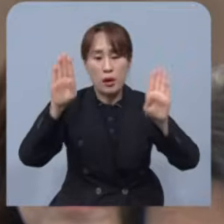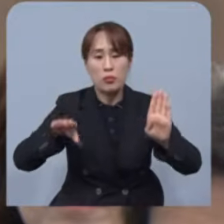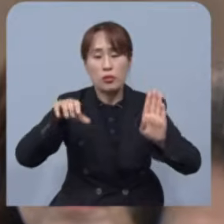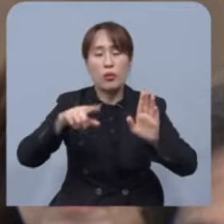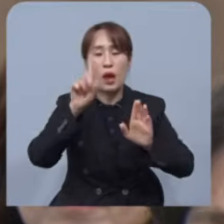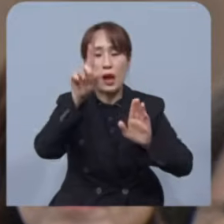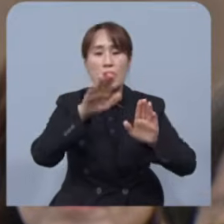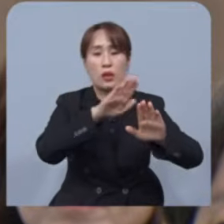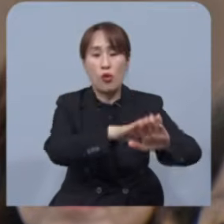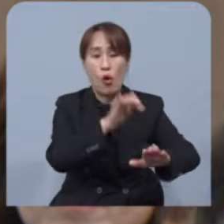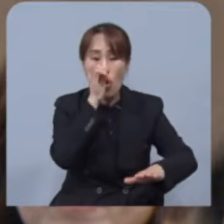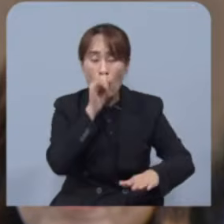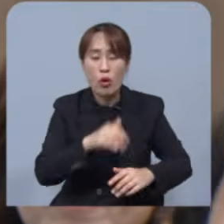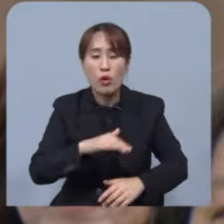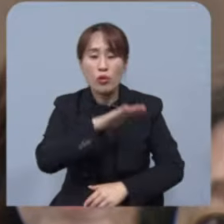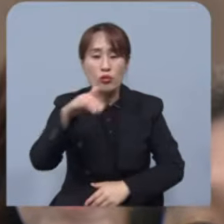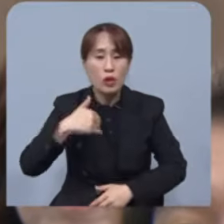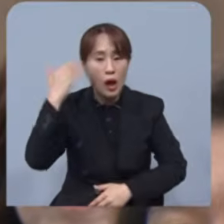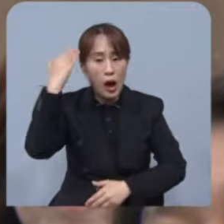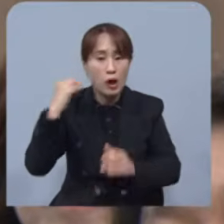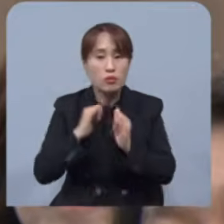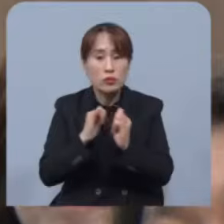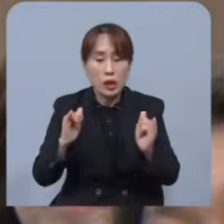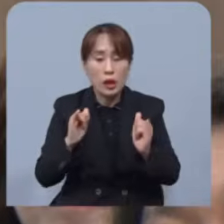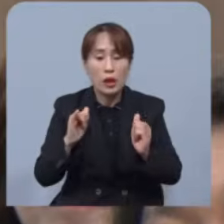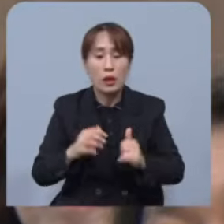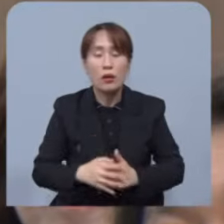권 있잖아요. 우리 국민들이